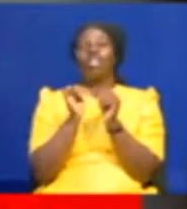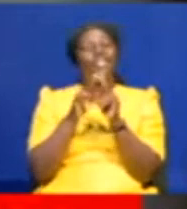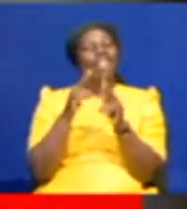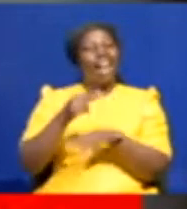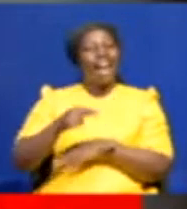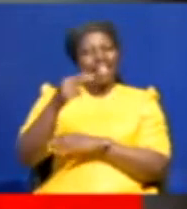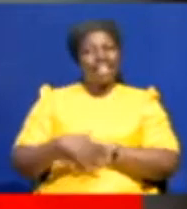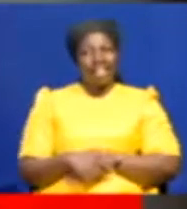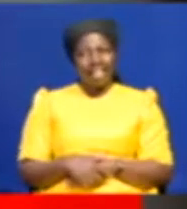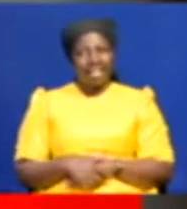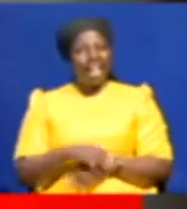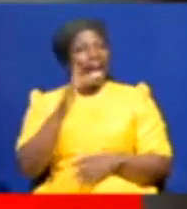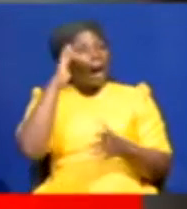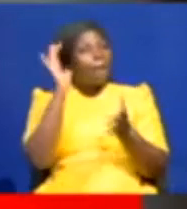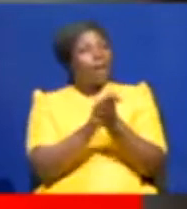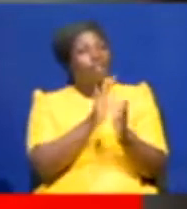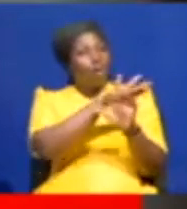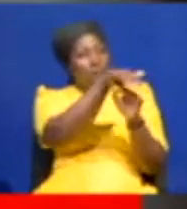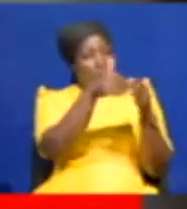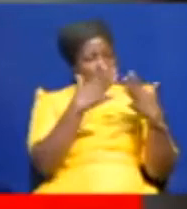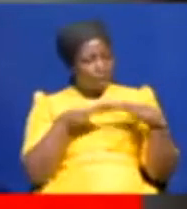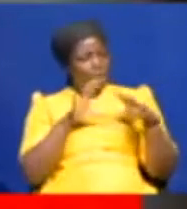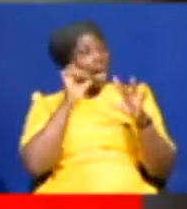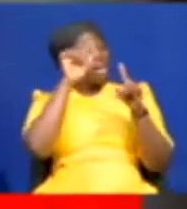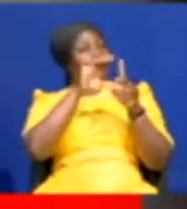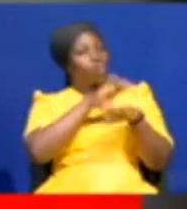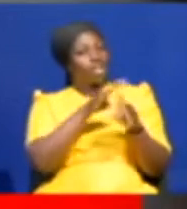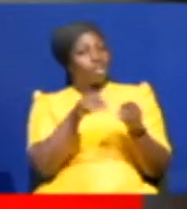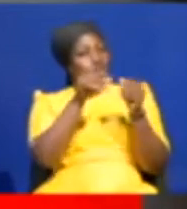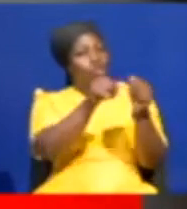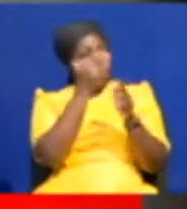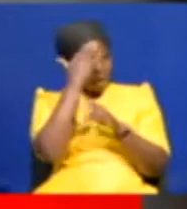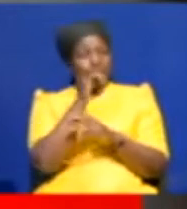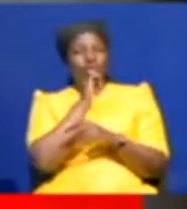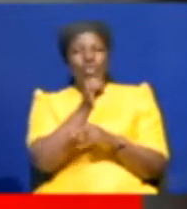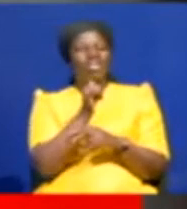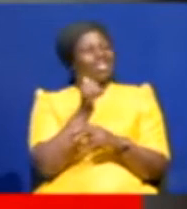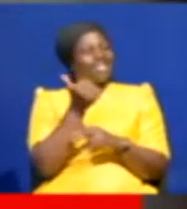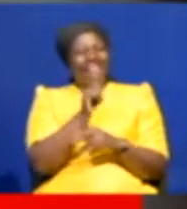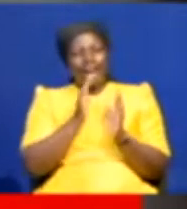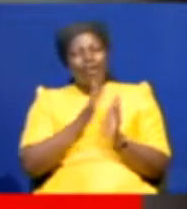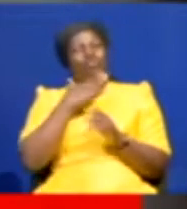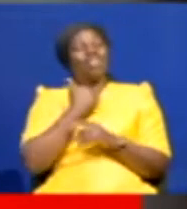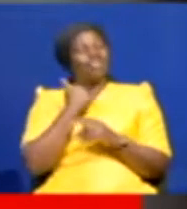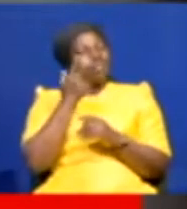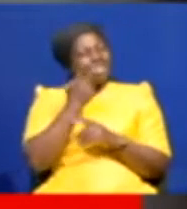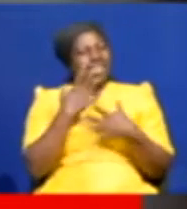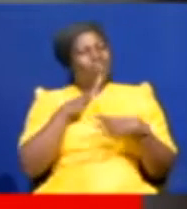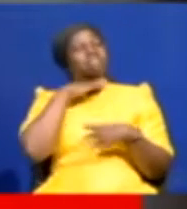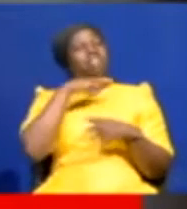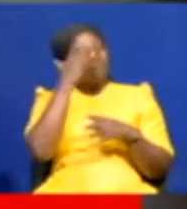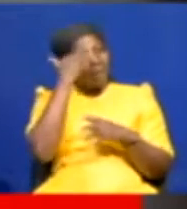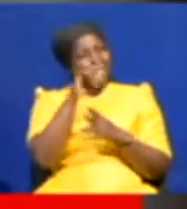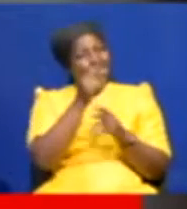Mimi naamini kwamba kila mtu anatafuta suluhisho kwa sababu hakuna yule anayependa kuona watu wakipoteza maisha yao barabarani. Kwa hivyo pengine ni juhudi tu